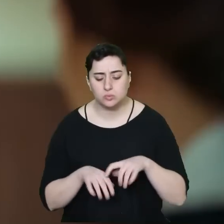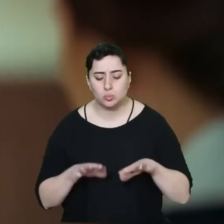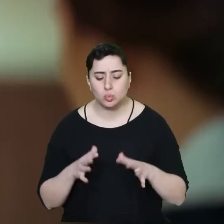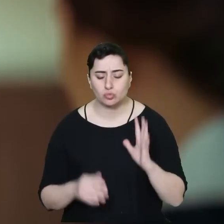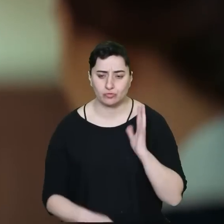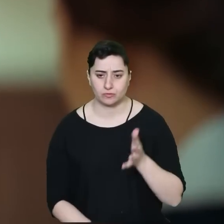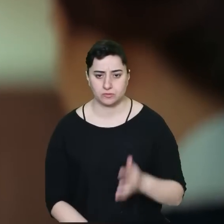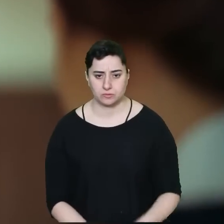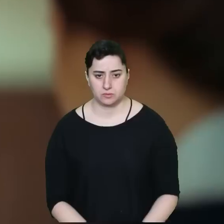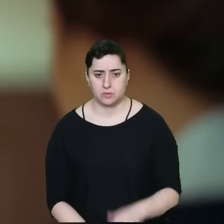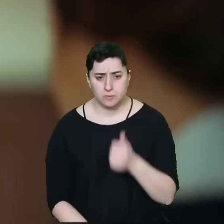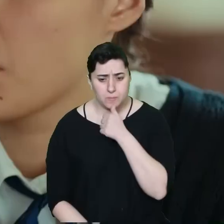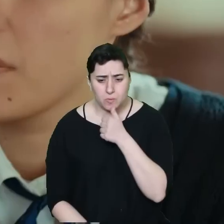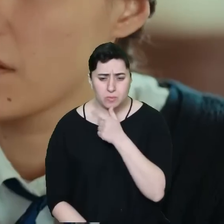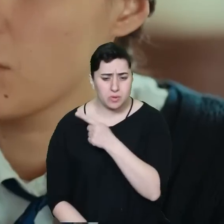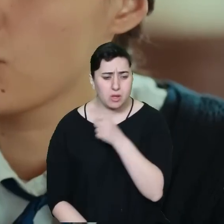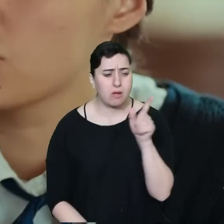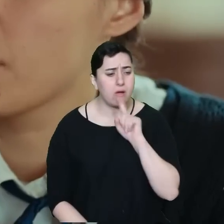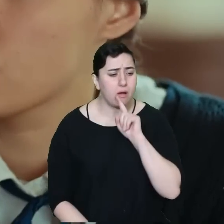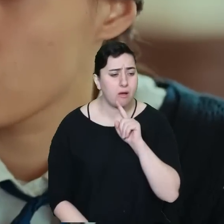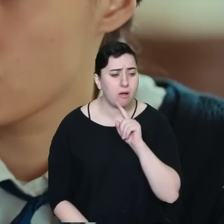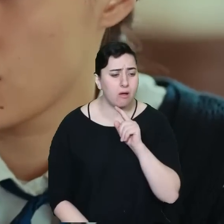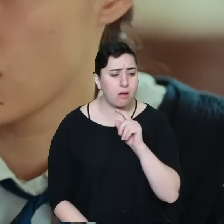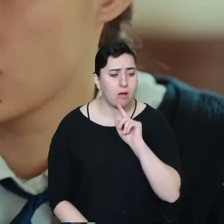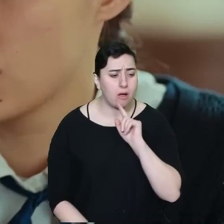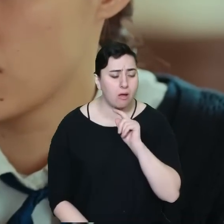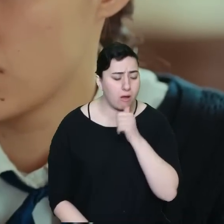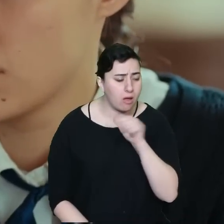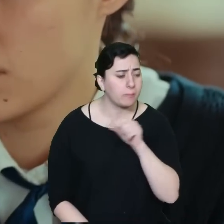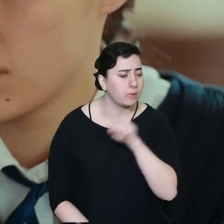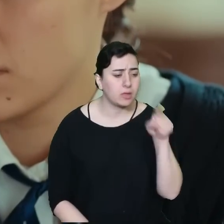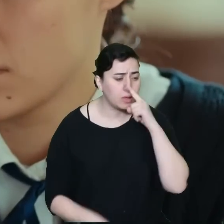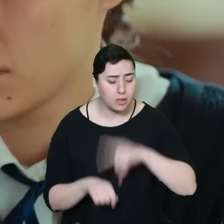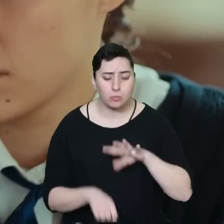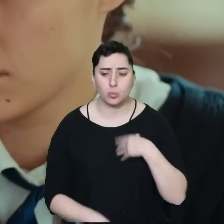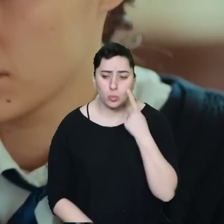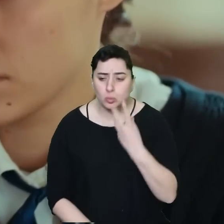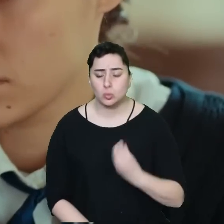kahraman. Babamın abime inanmıyor oluşu beni çok üzüyor.